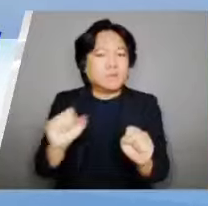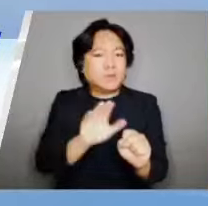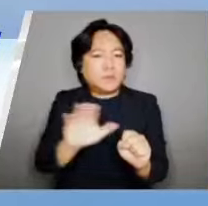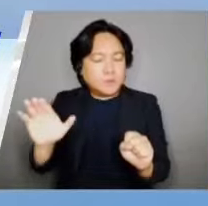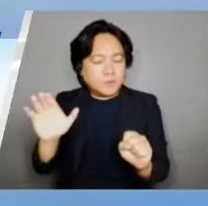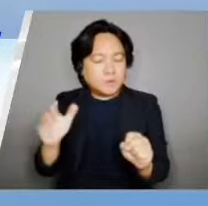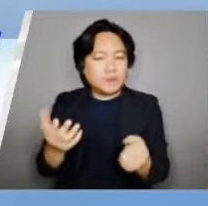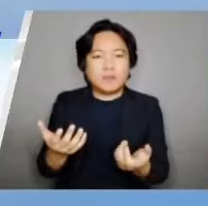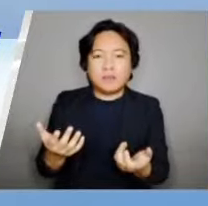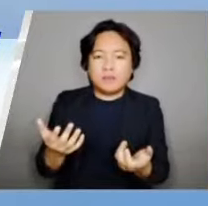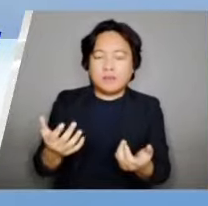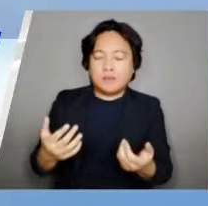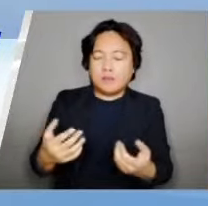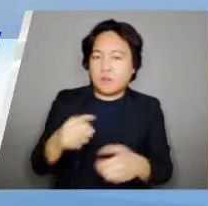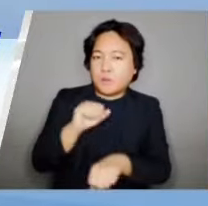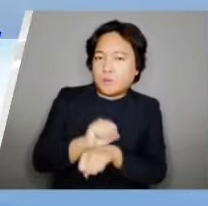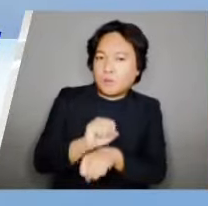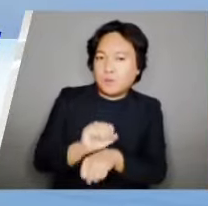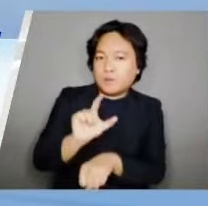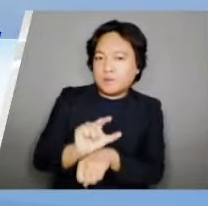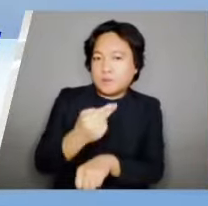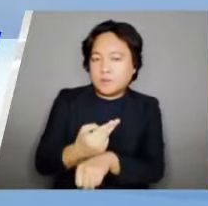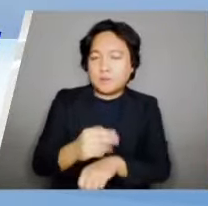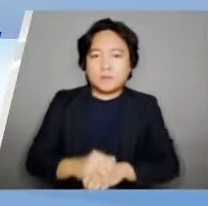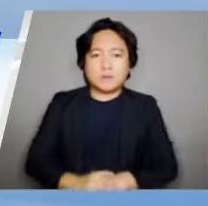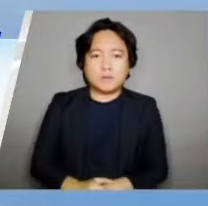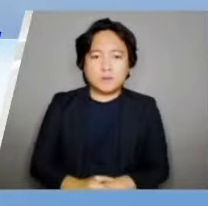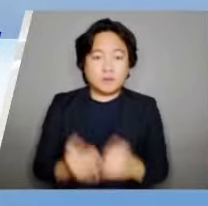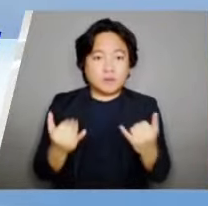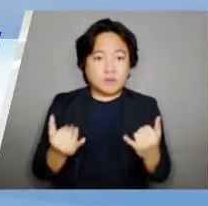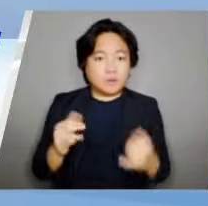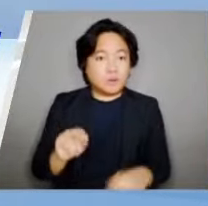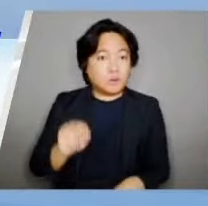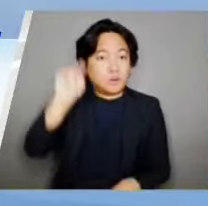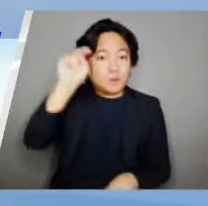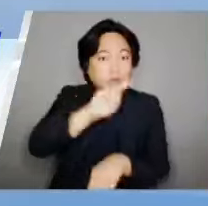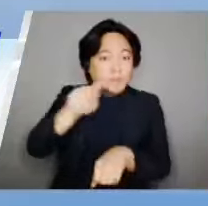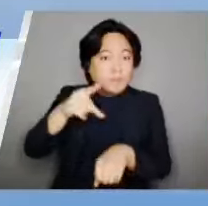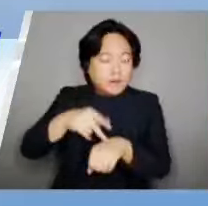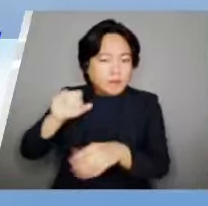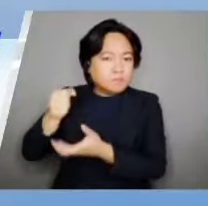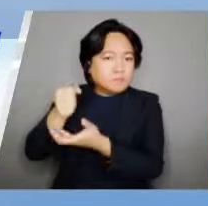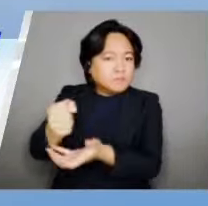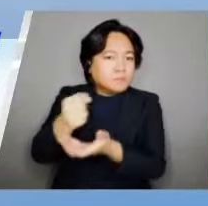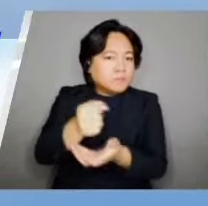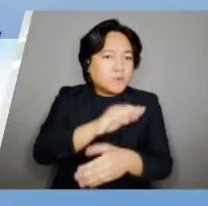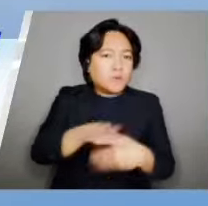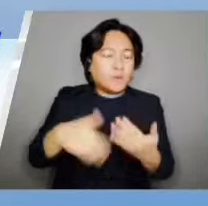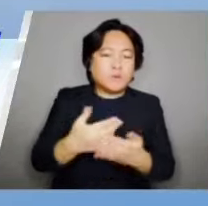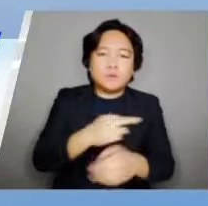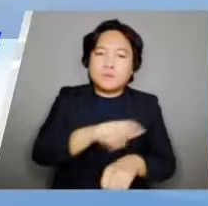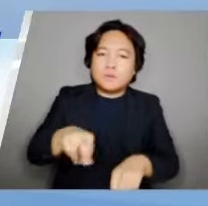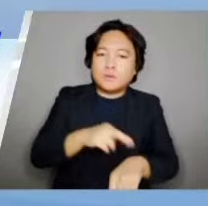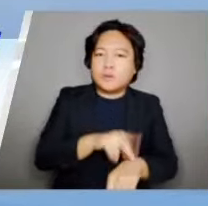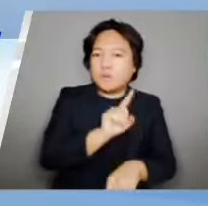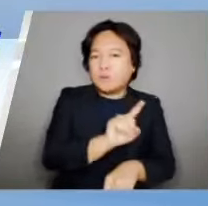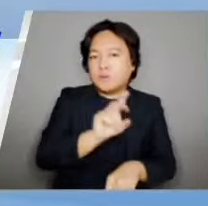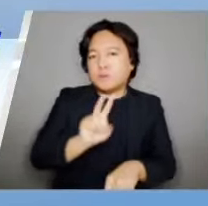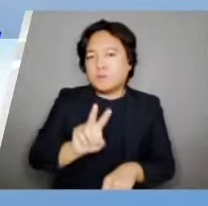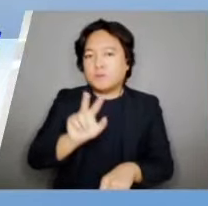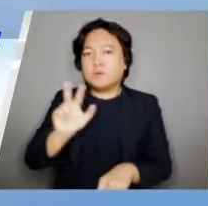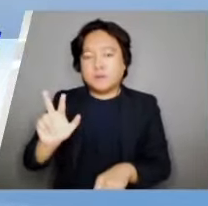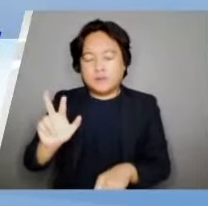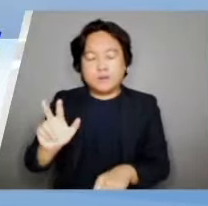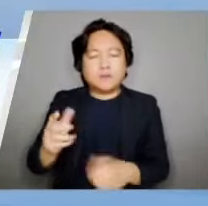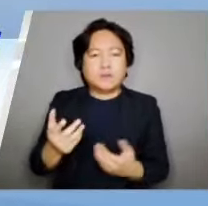The Typhoon Julian is going to pass north of the Philippines, so those in regions 1, 2 and 3 as well